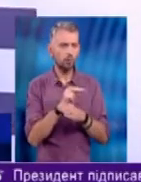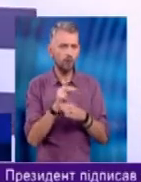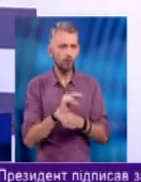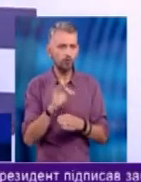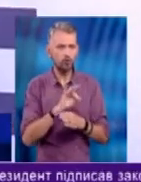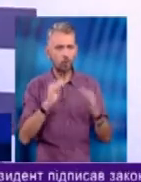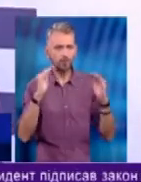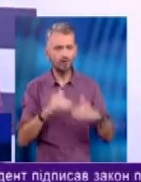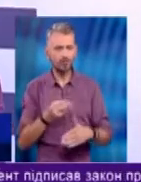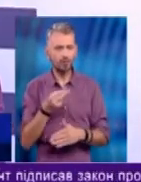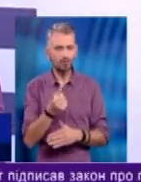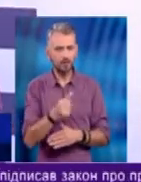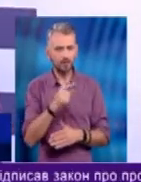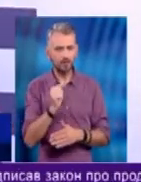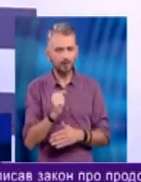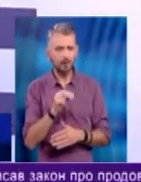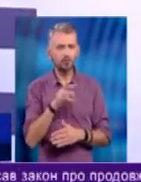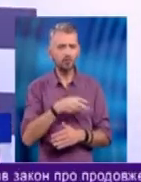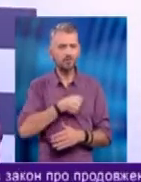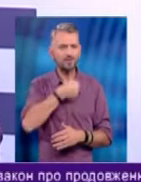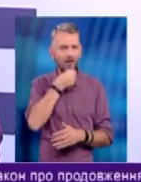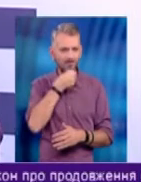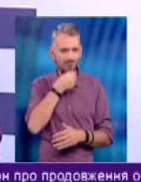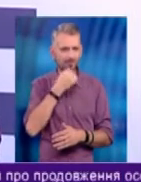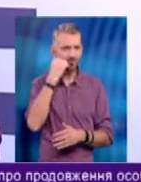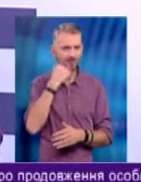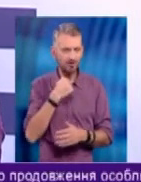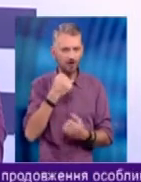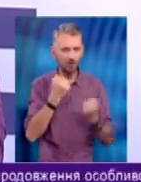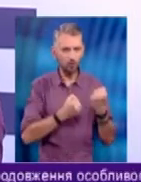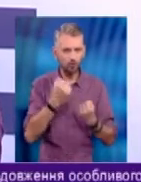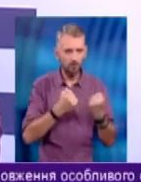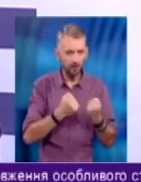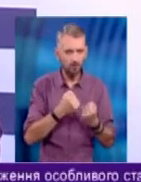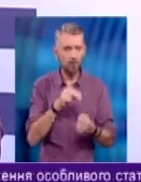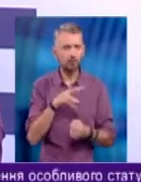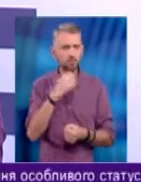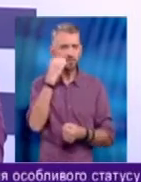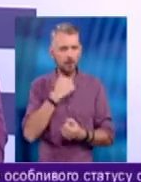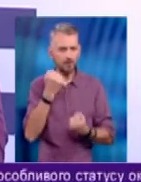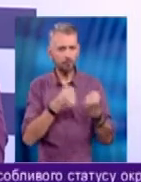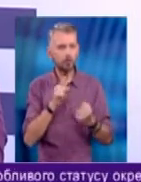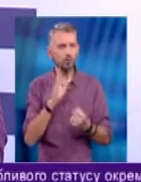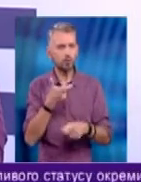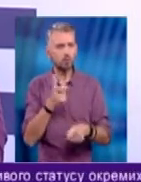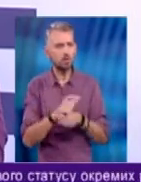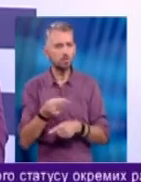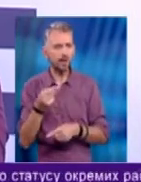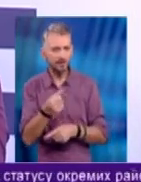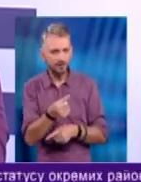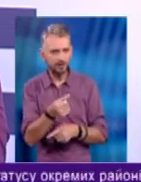саме зниження плати за чим старший автомобіль. Дійсно, з тією формулою, чим старший автомобіль, тим буде більше платитися